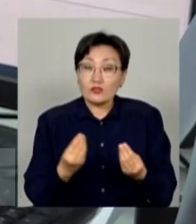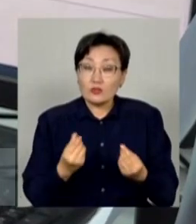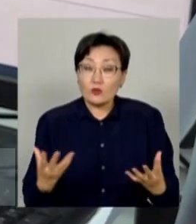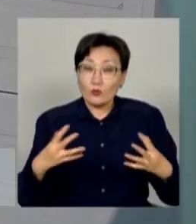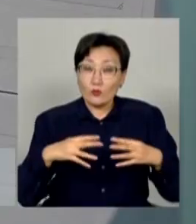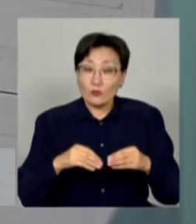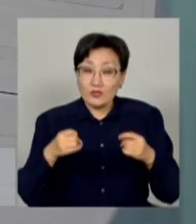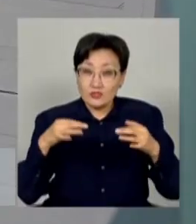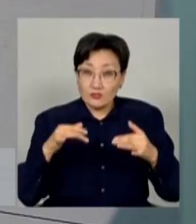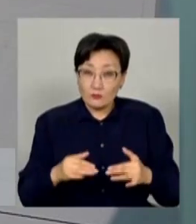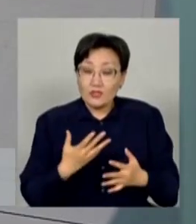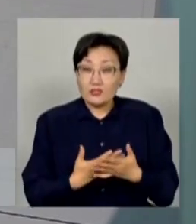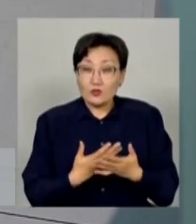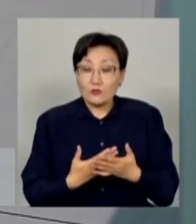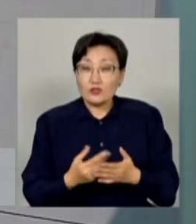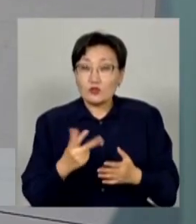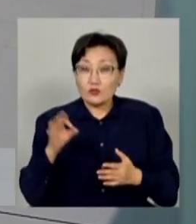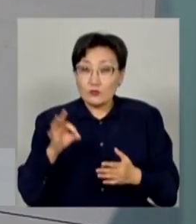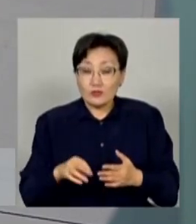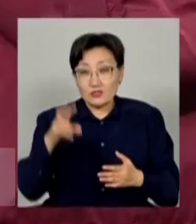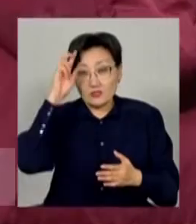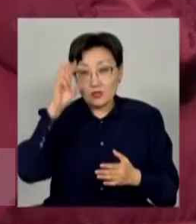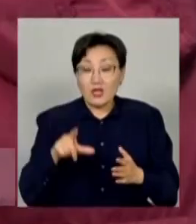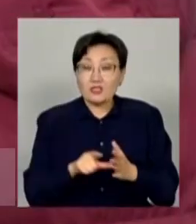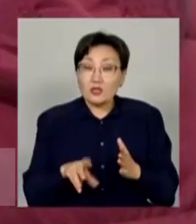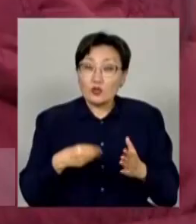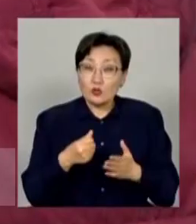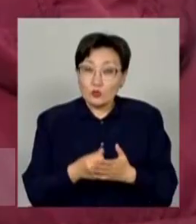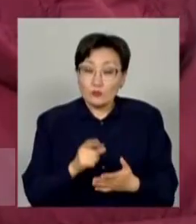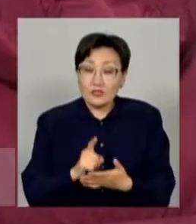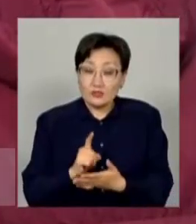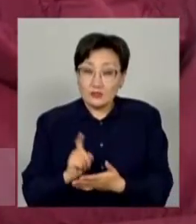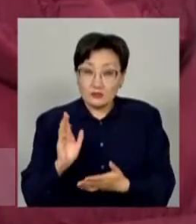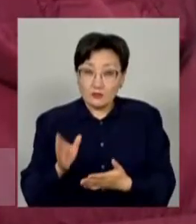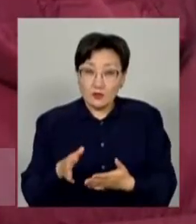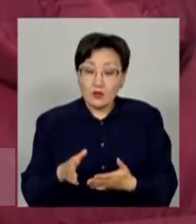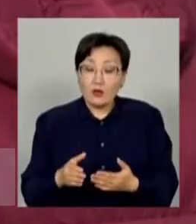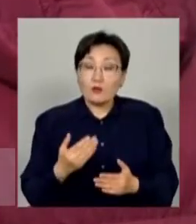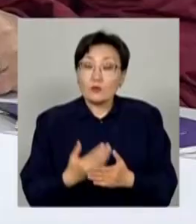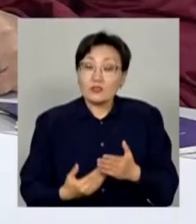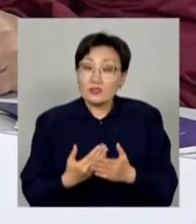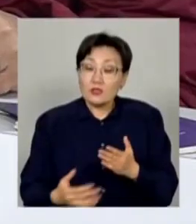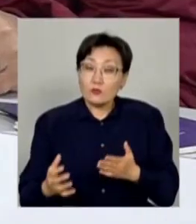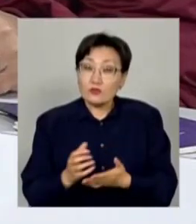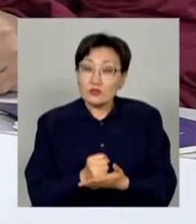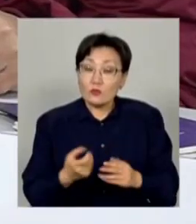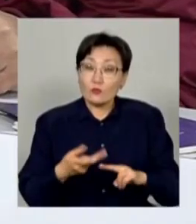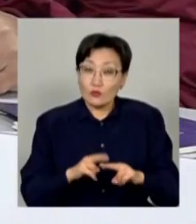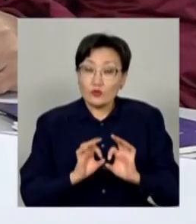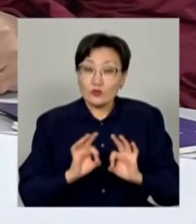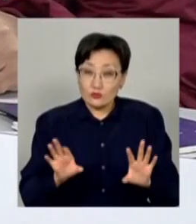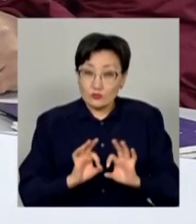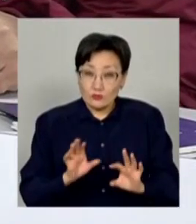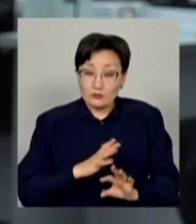ортақ базада көрсетіп, оның 3%-ын мемлекетке салық ретінде төлеуге міндеттеледі. Кеңес алуға келгендерге бұл да